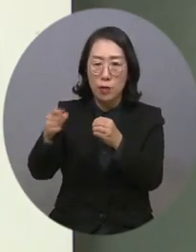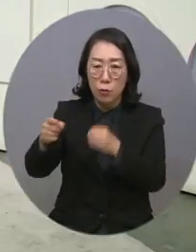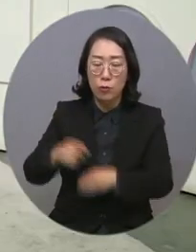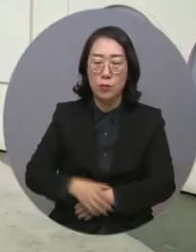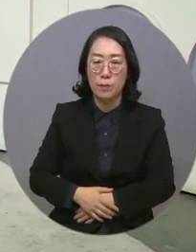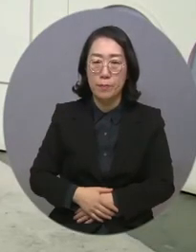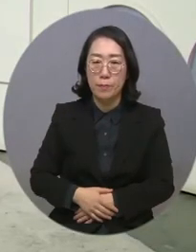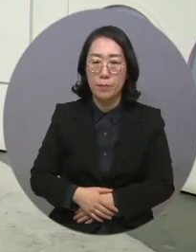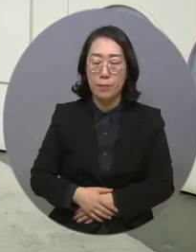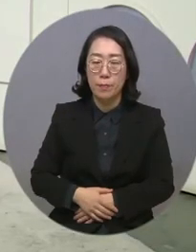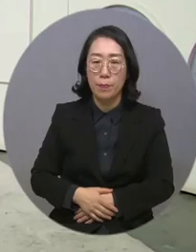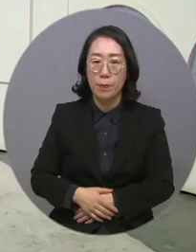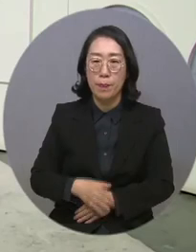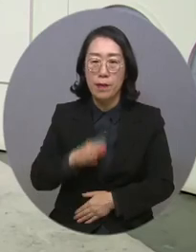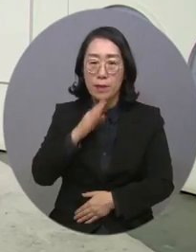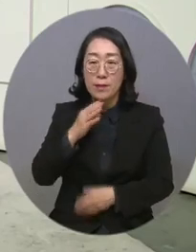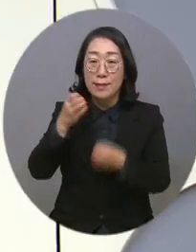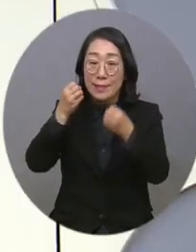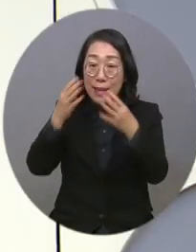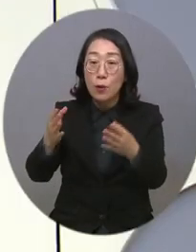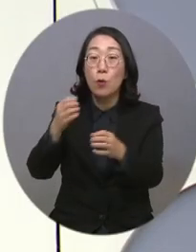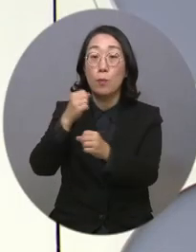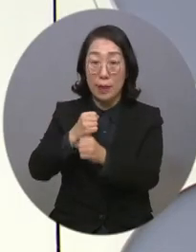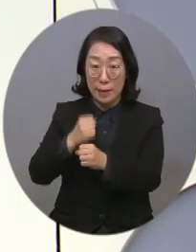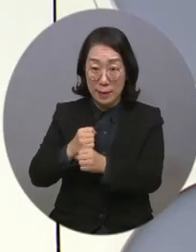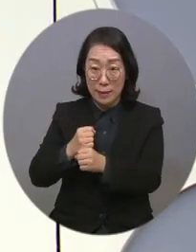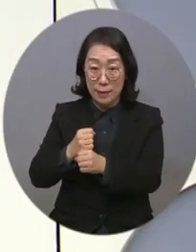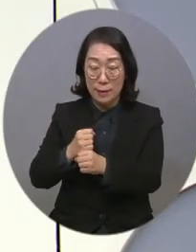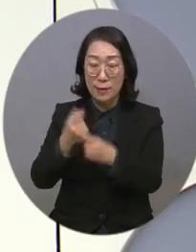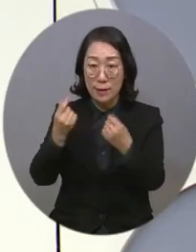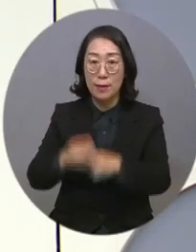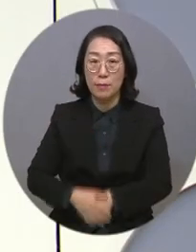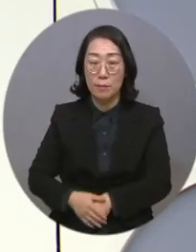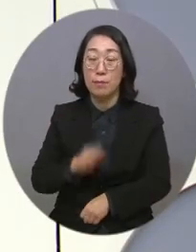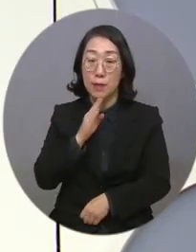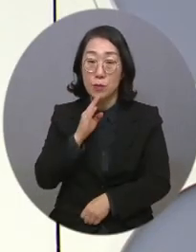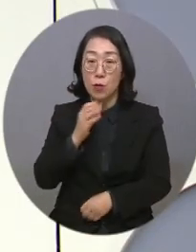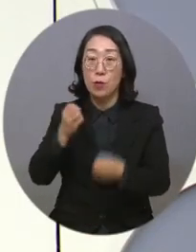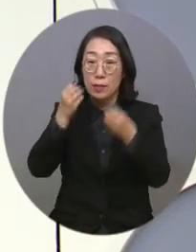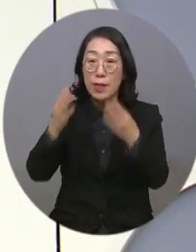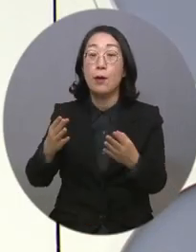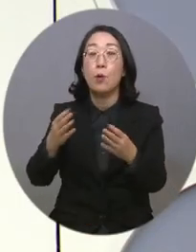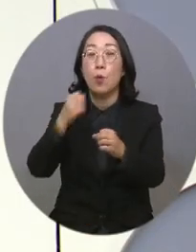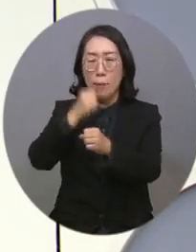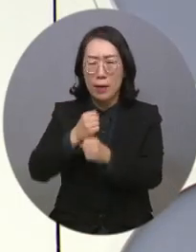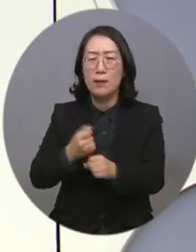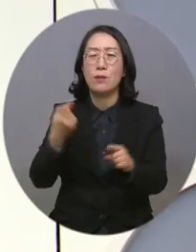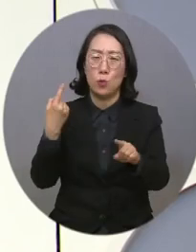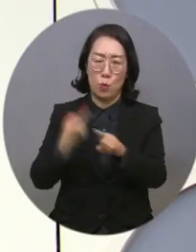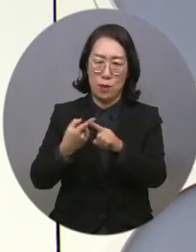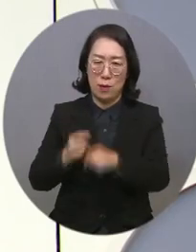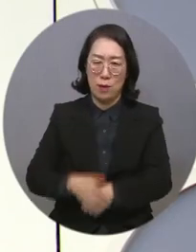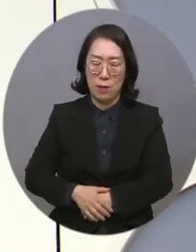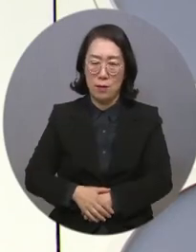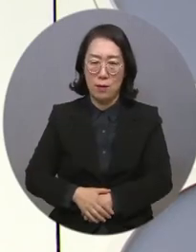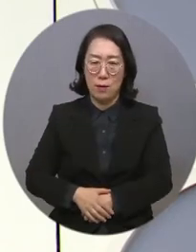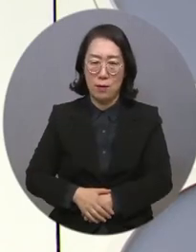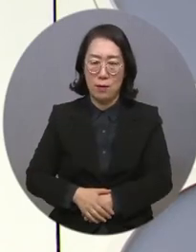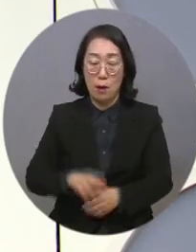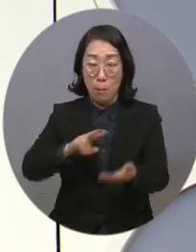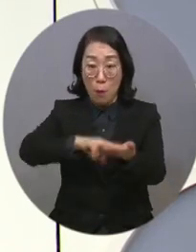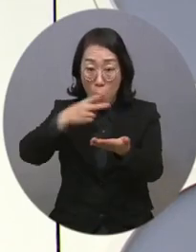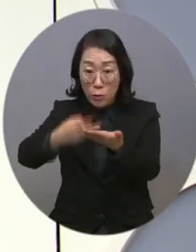면에서는 번역이지만 창작에 가깝다. 창작이죠. 어? 번역한 사람의 창작입니다. 그럼요. 예. 그럼... 왜냐하면 번역 똑같은 작품을